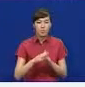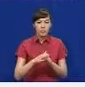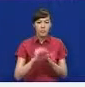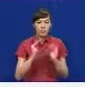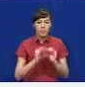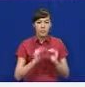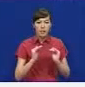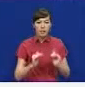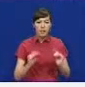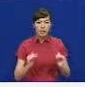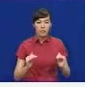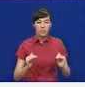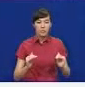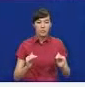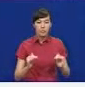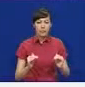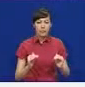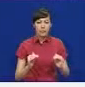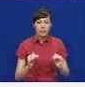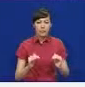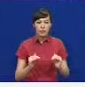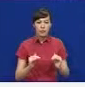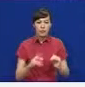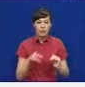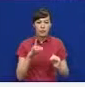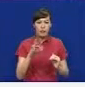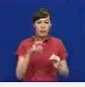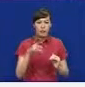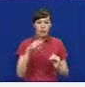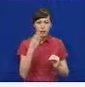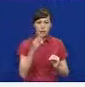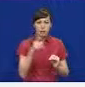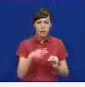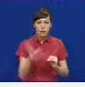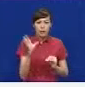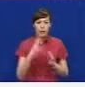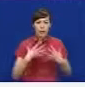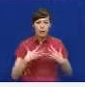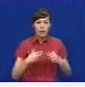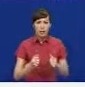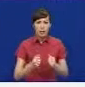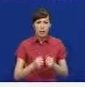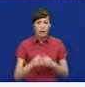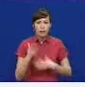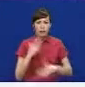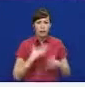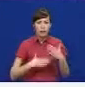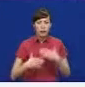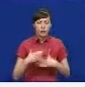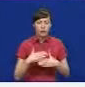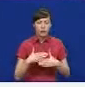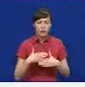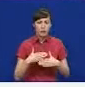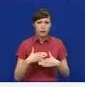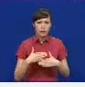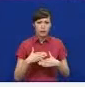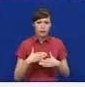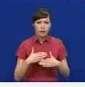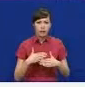балаларым, немере шөберелерім бас аман. Соның қуанышы бар. Мынау